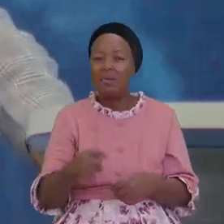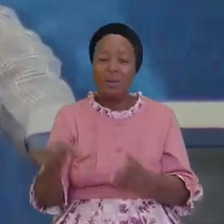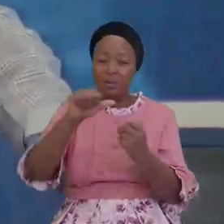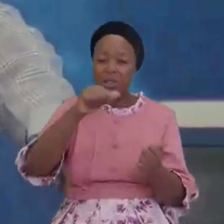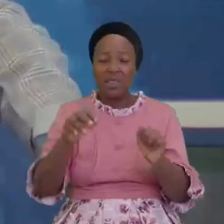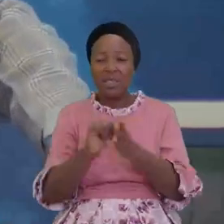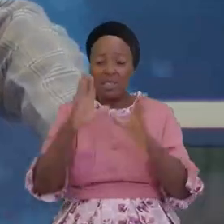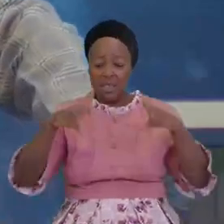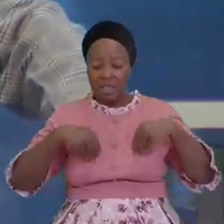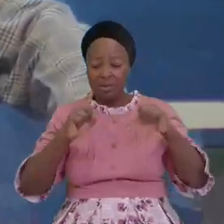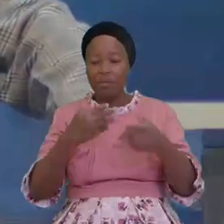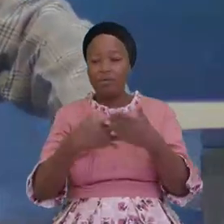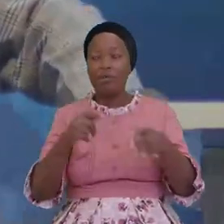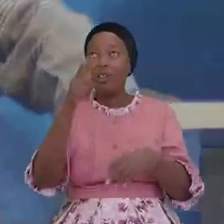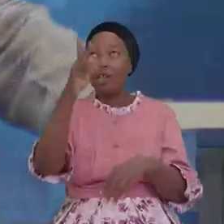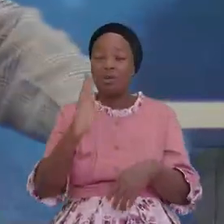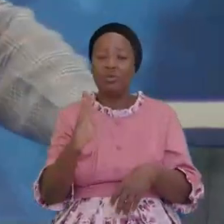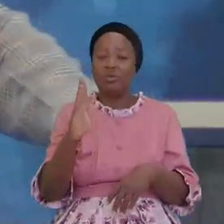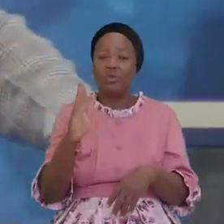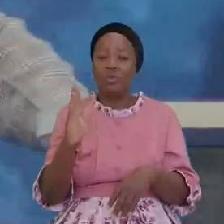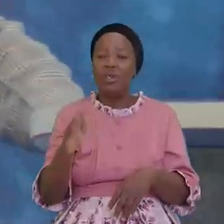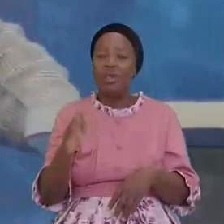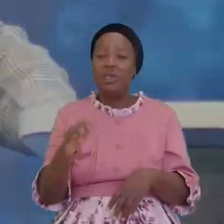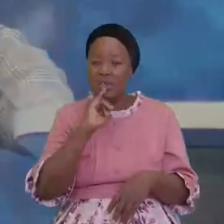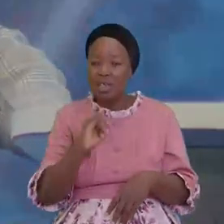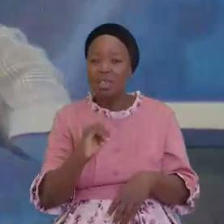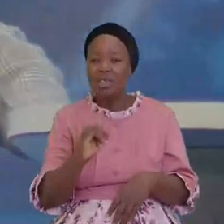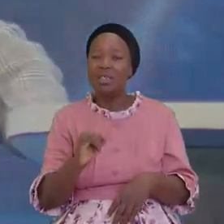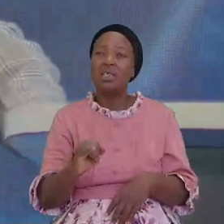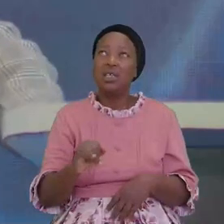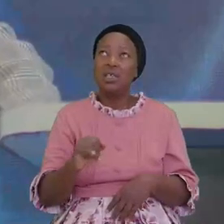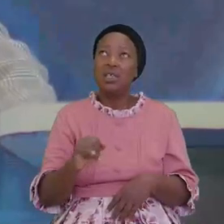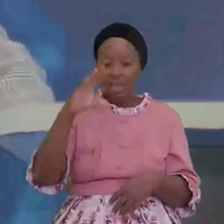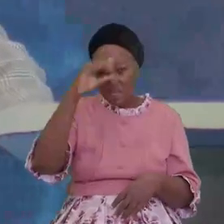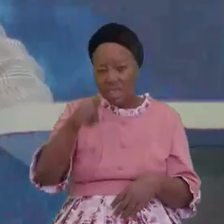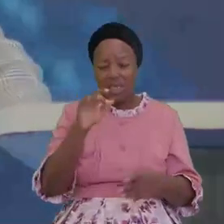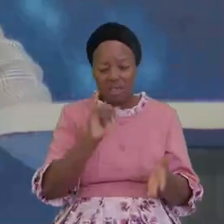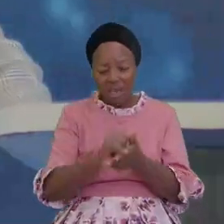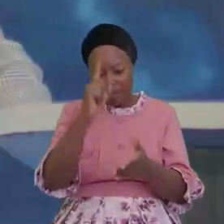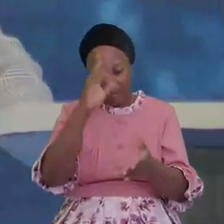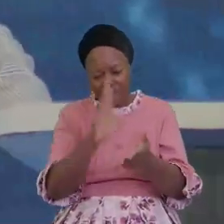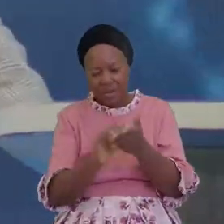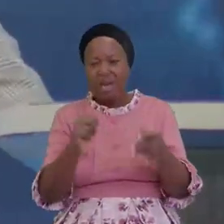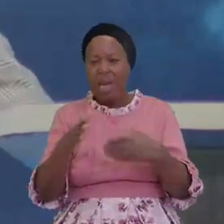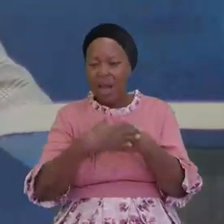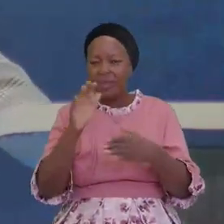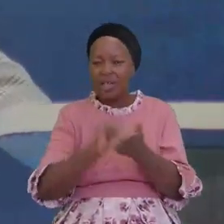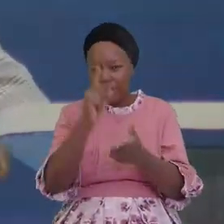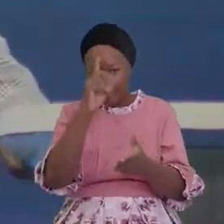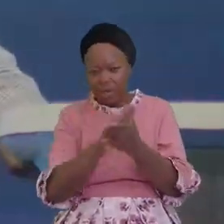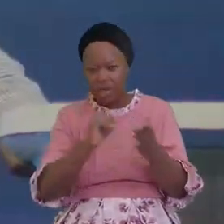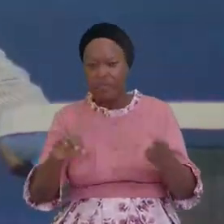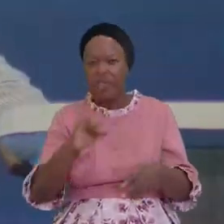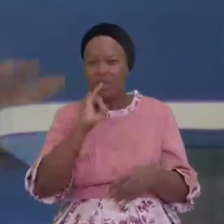cérémonie religieuse. Le baptême acceptable aux yeux de Dieu, celui qui croira,